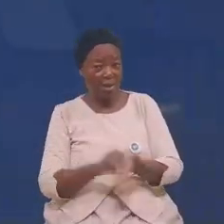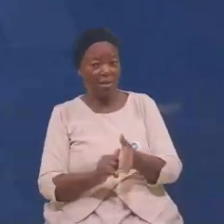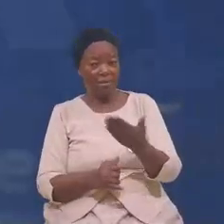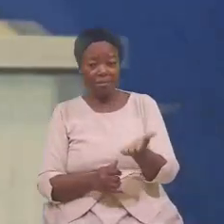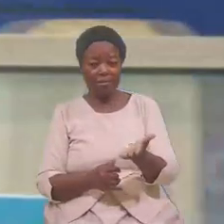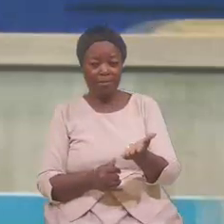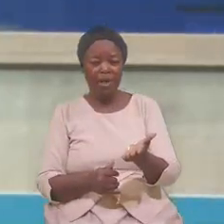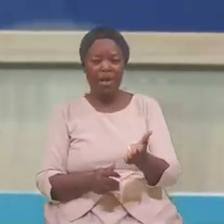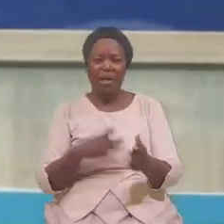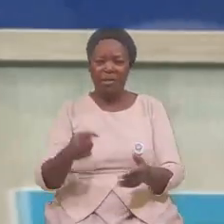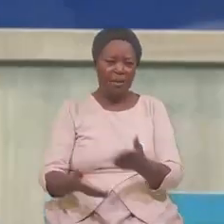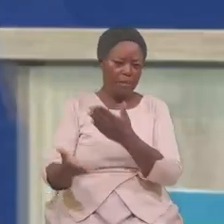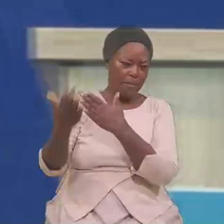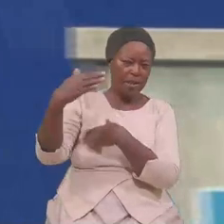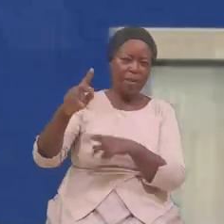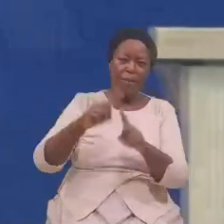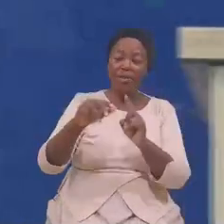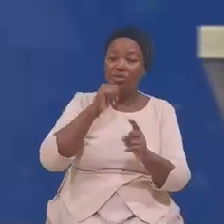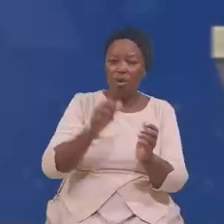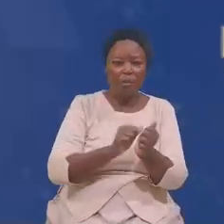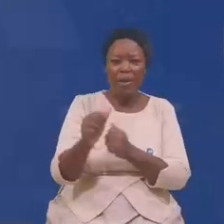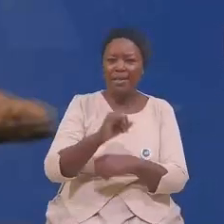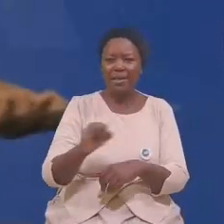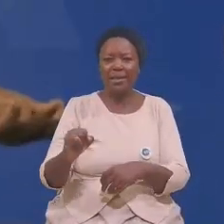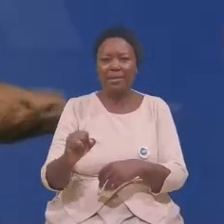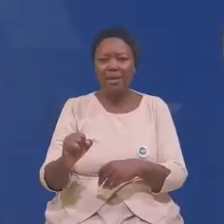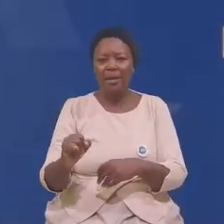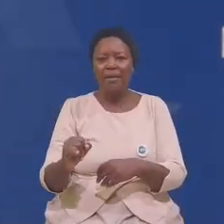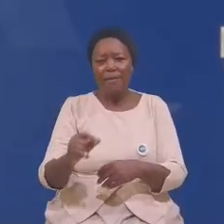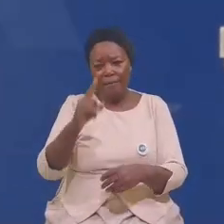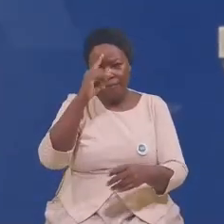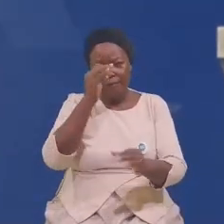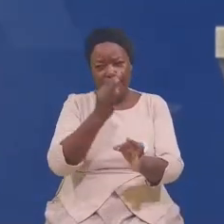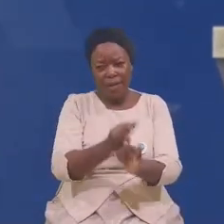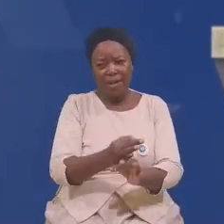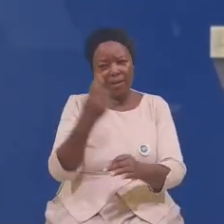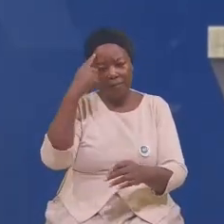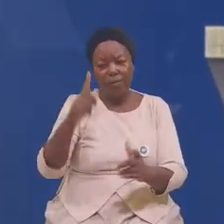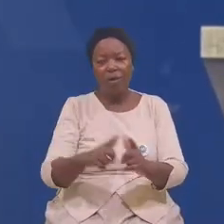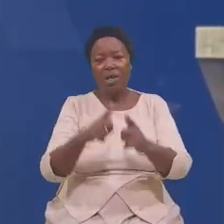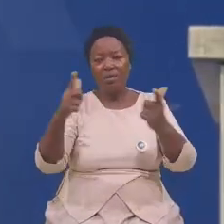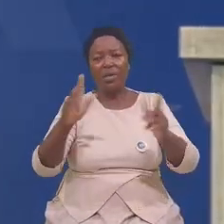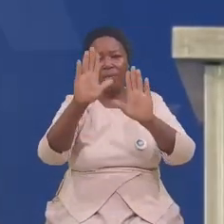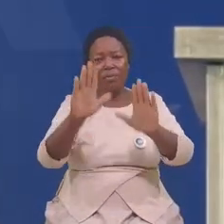passée, mais non passagère, en parenthèse, pour les grands miracles.